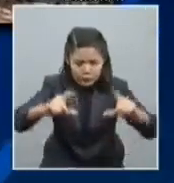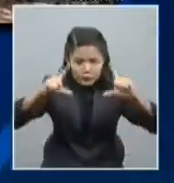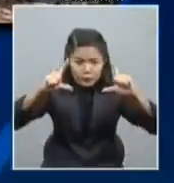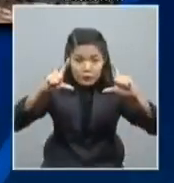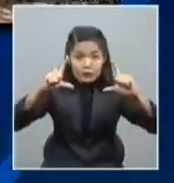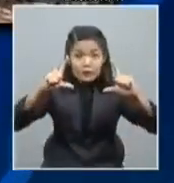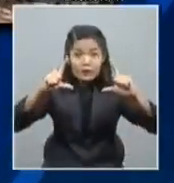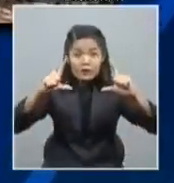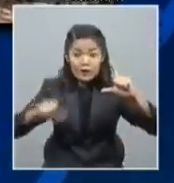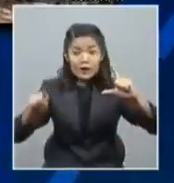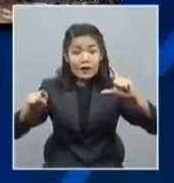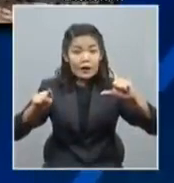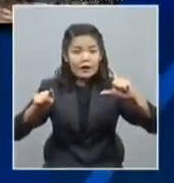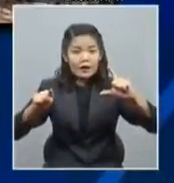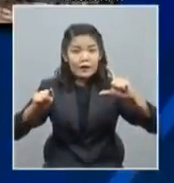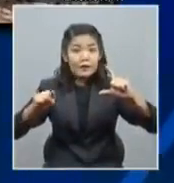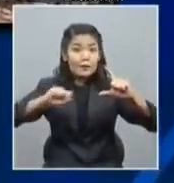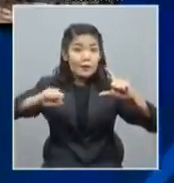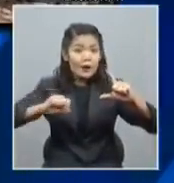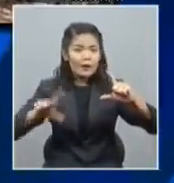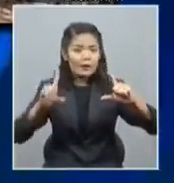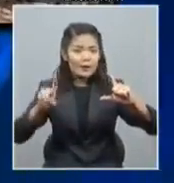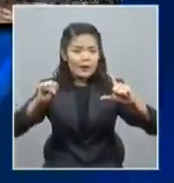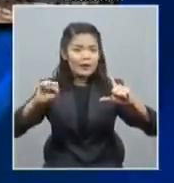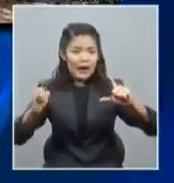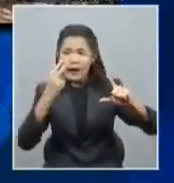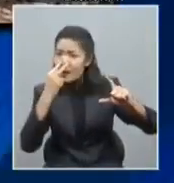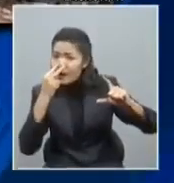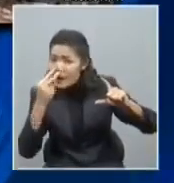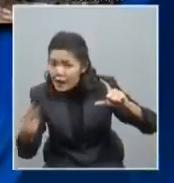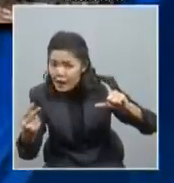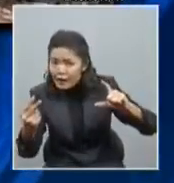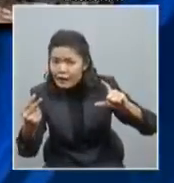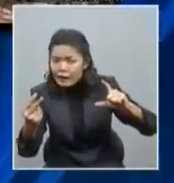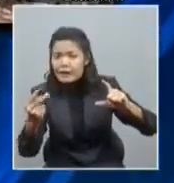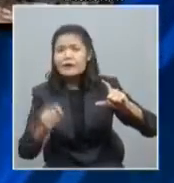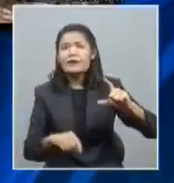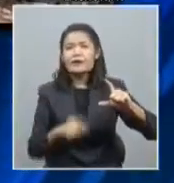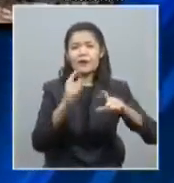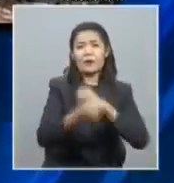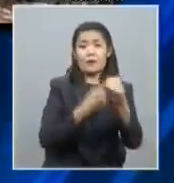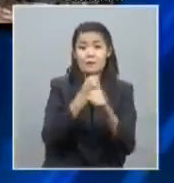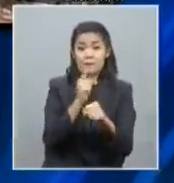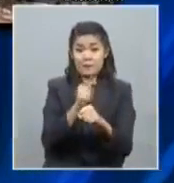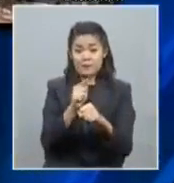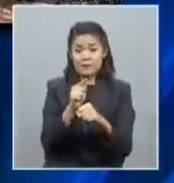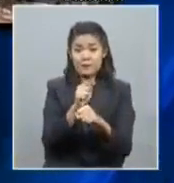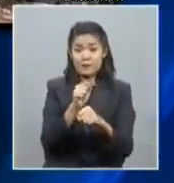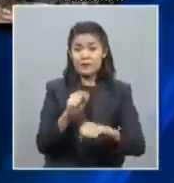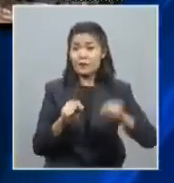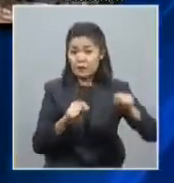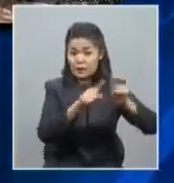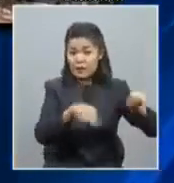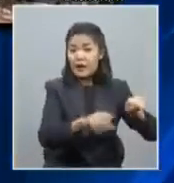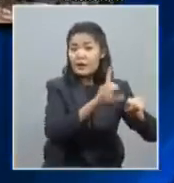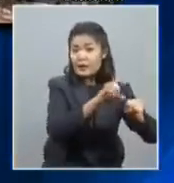คือถังที่ DSI เจอวันก่อนนี้วันที่3กันยา 62 ฝั่งซ้ายคือปี59ที่ถ่ายติดออกมาได้